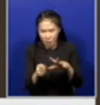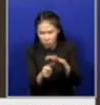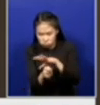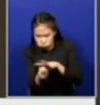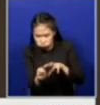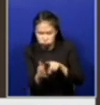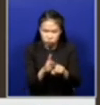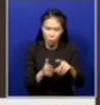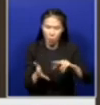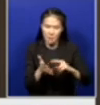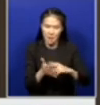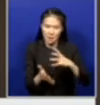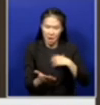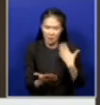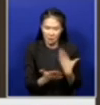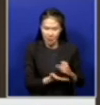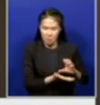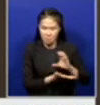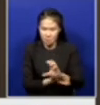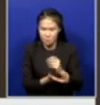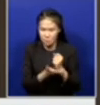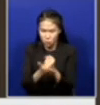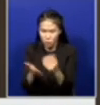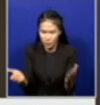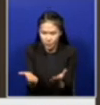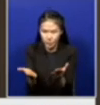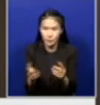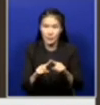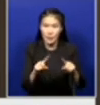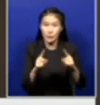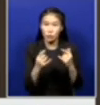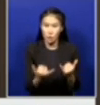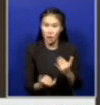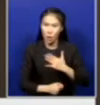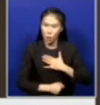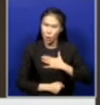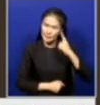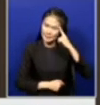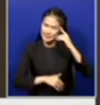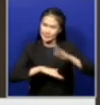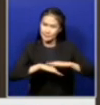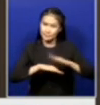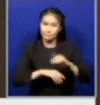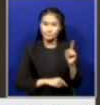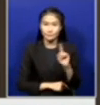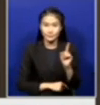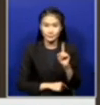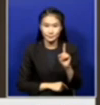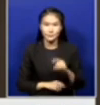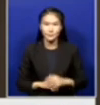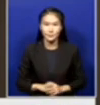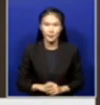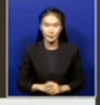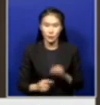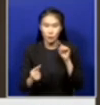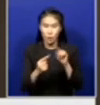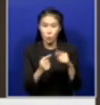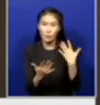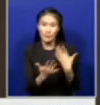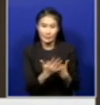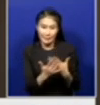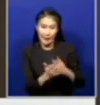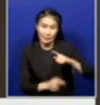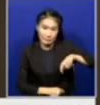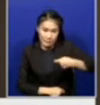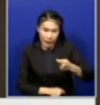หล่านี้แต่กระผมต้องขอเรียนทักท้วงไว้ว่าท่านประธานครับในด้านการใช้จ่าย